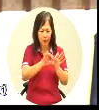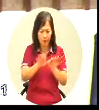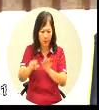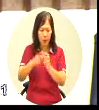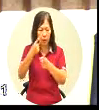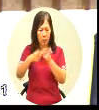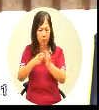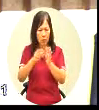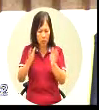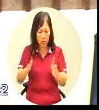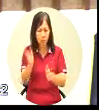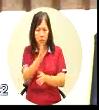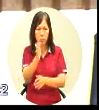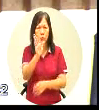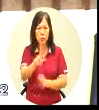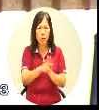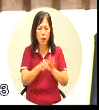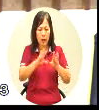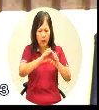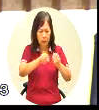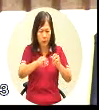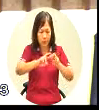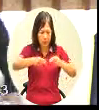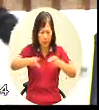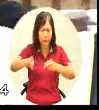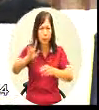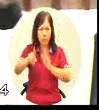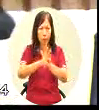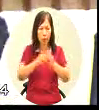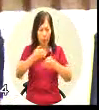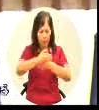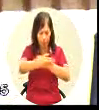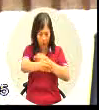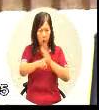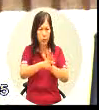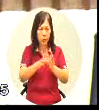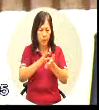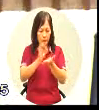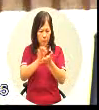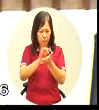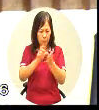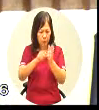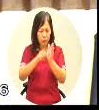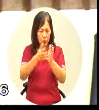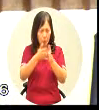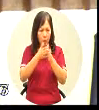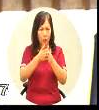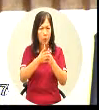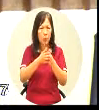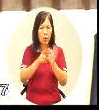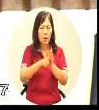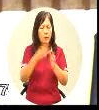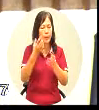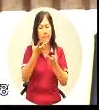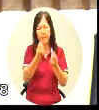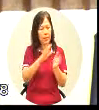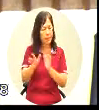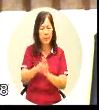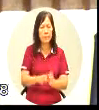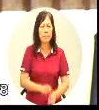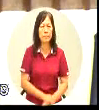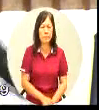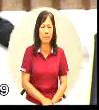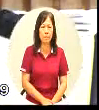年的时间啊，因为那个土屋整治的整个流程是要花很多时间，那这也是不得已的。我们也是希